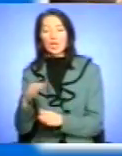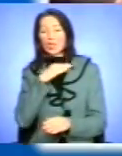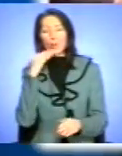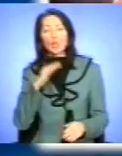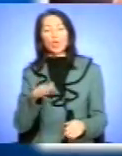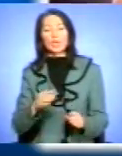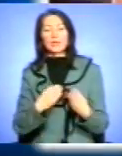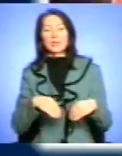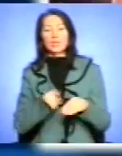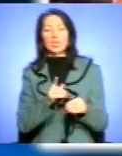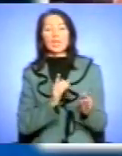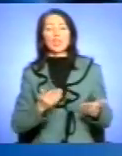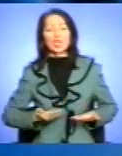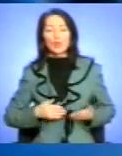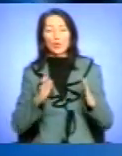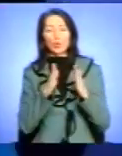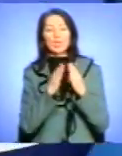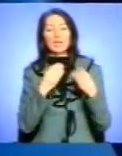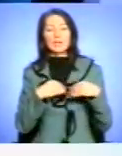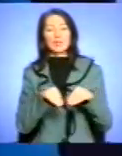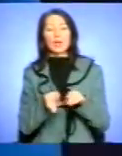в будинках сімейного типу.